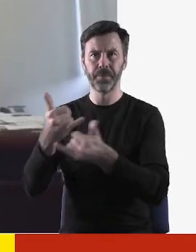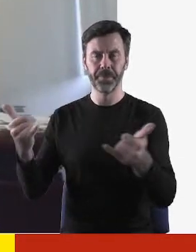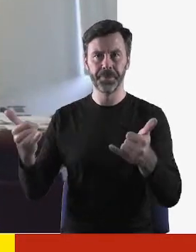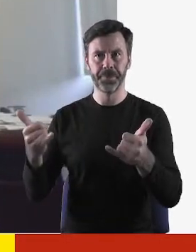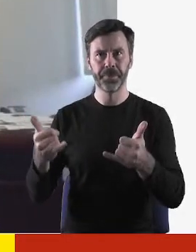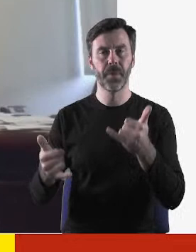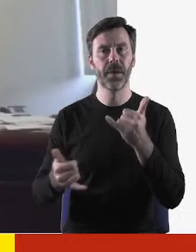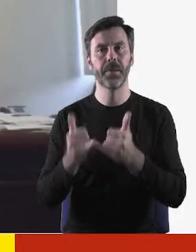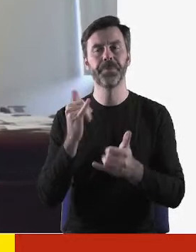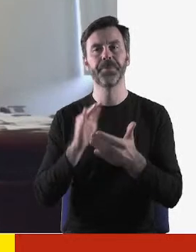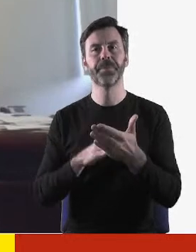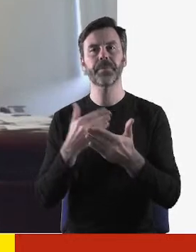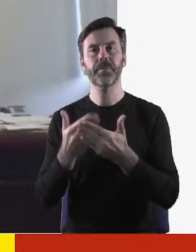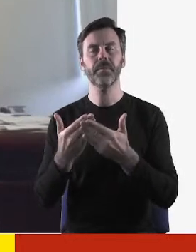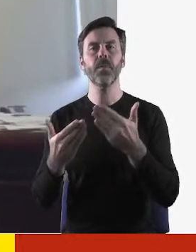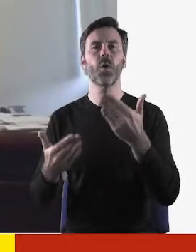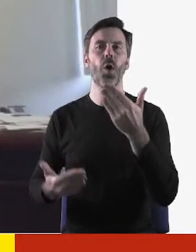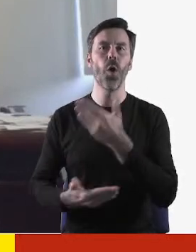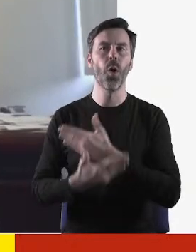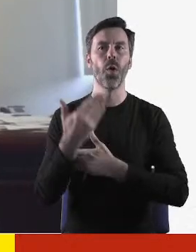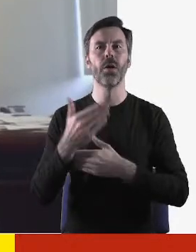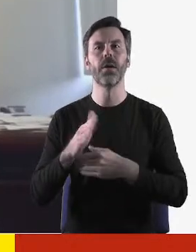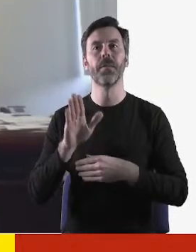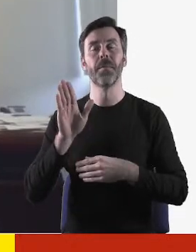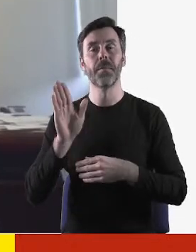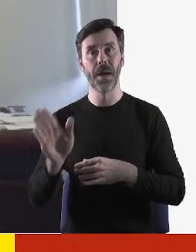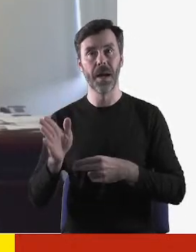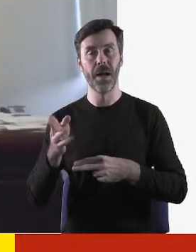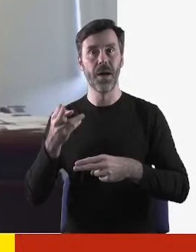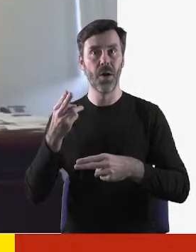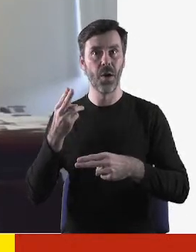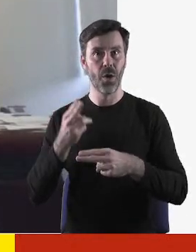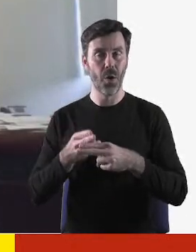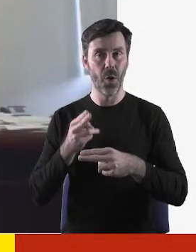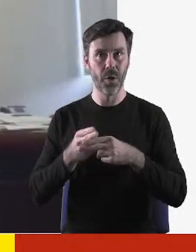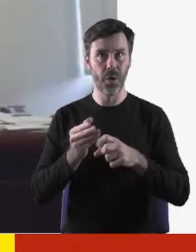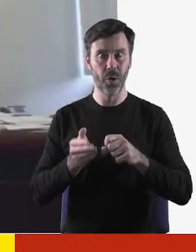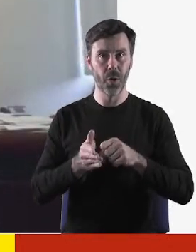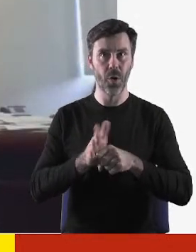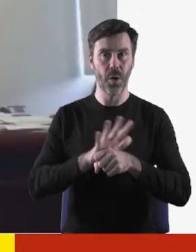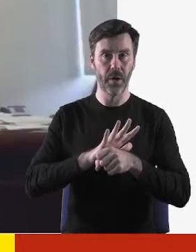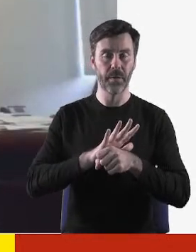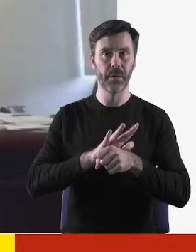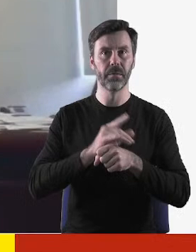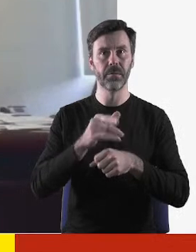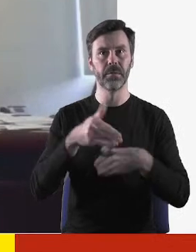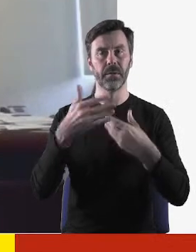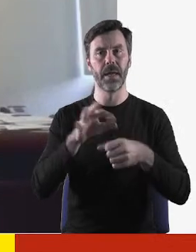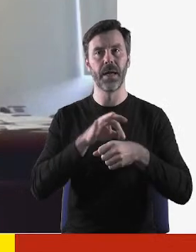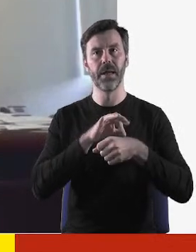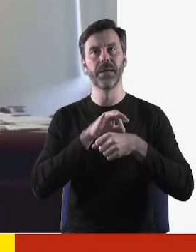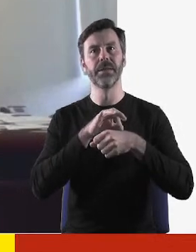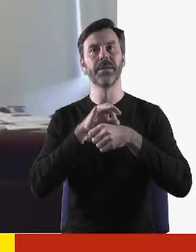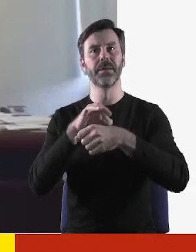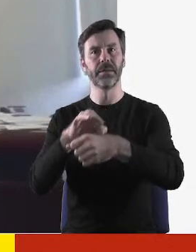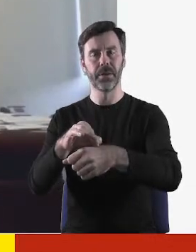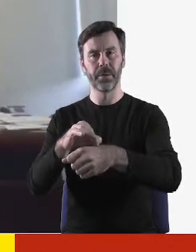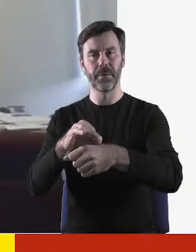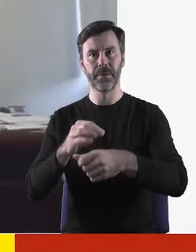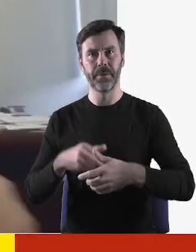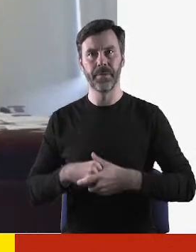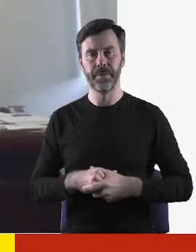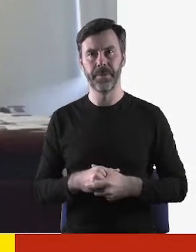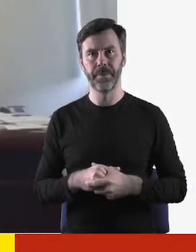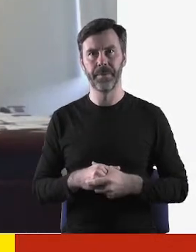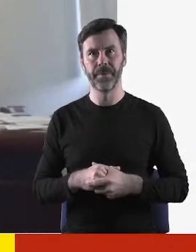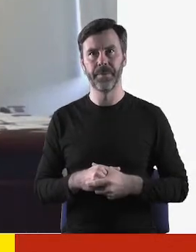jednak zakażona, no to wówczas będzie kierowana do szpitala, czy też na łóżko, które jest na